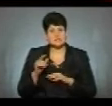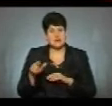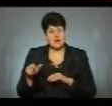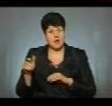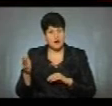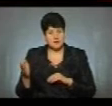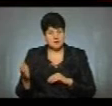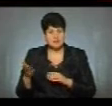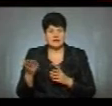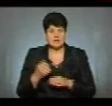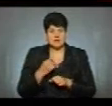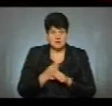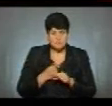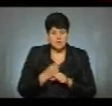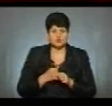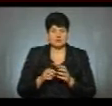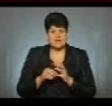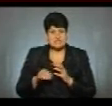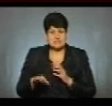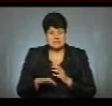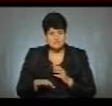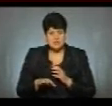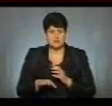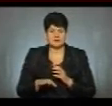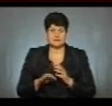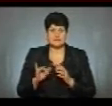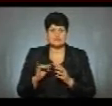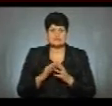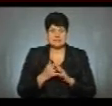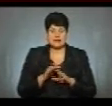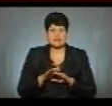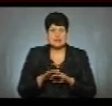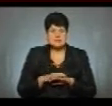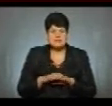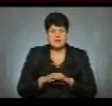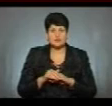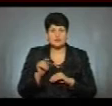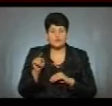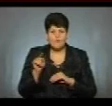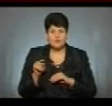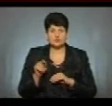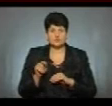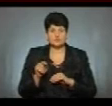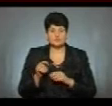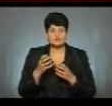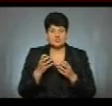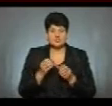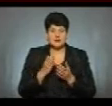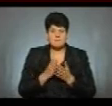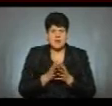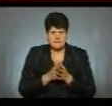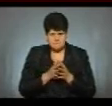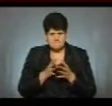які працюють на землі, і сільське населення, воно, звісно, має ще